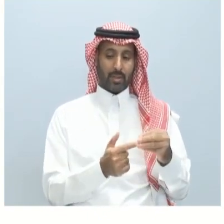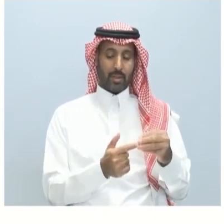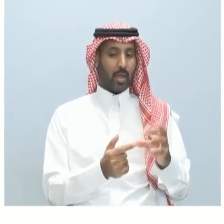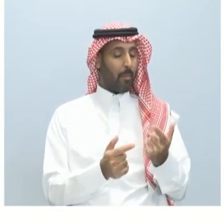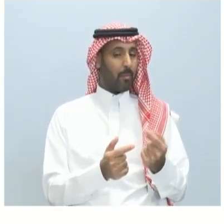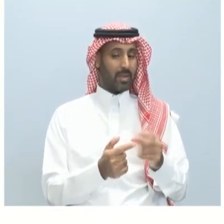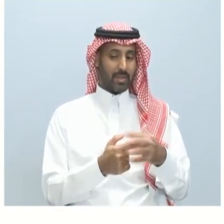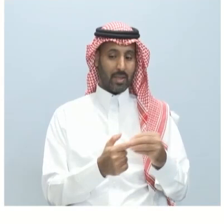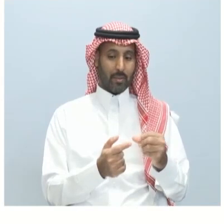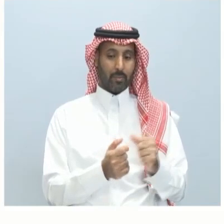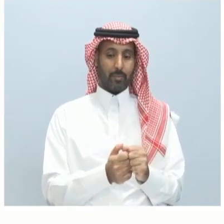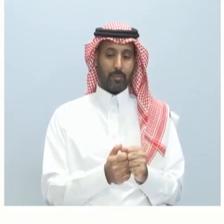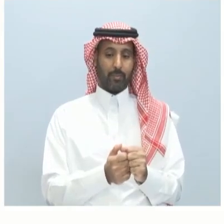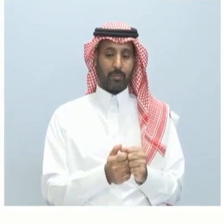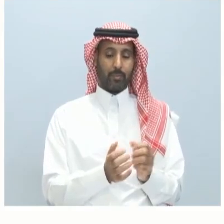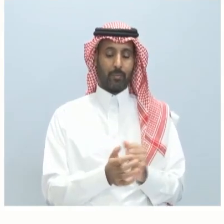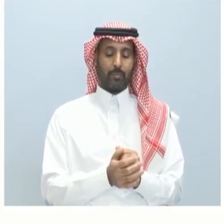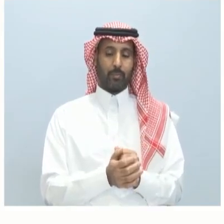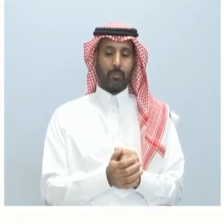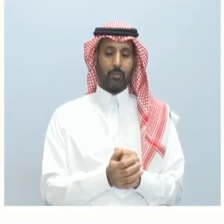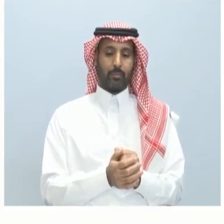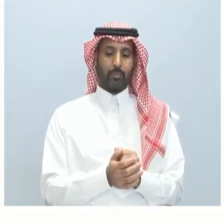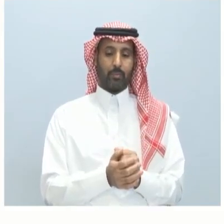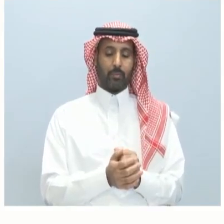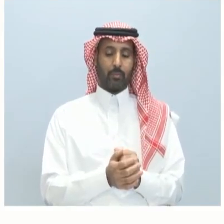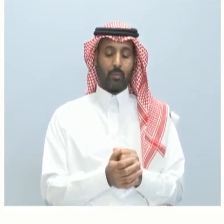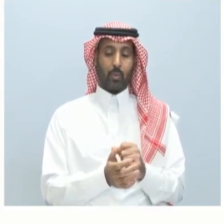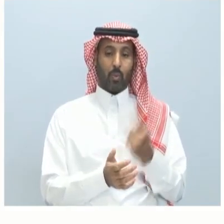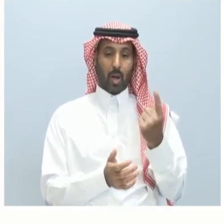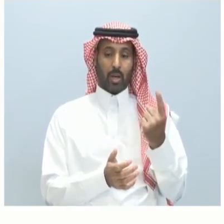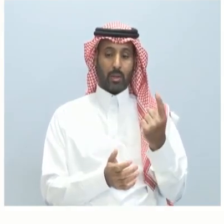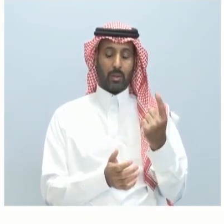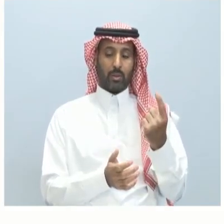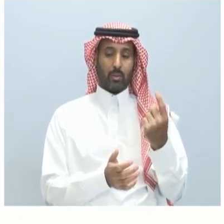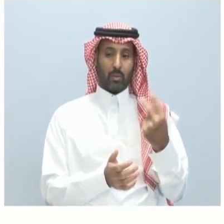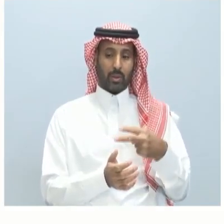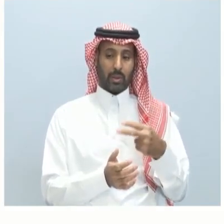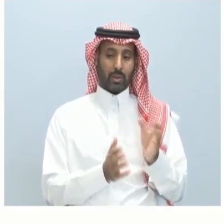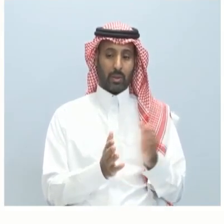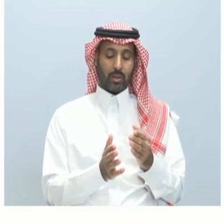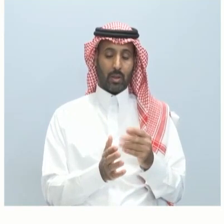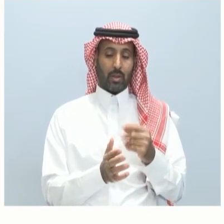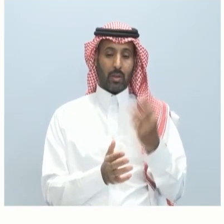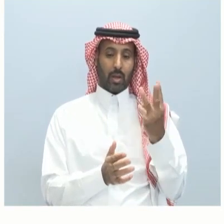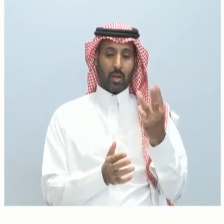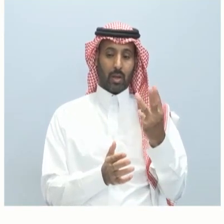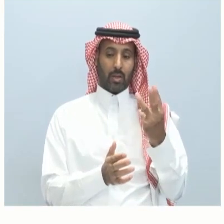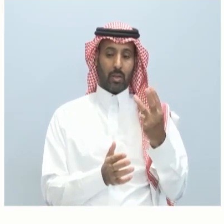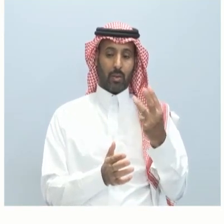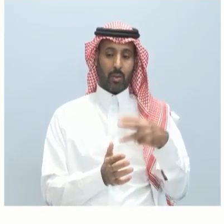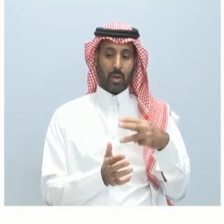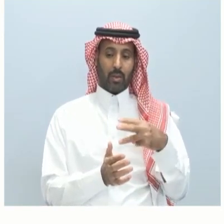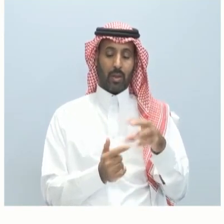م الطرف الايسر هنا يتبقى لدي ماذا م الطرف الايسر 33 نطرح